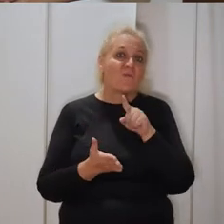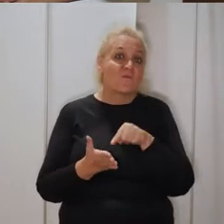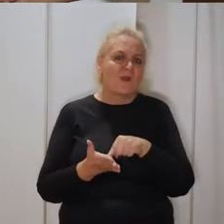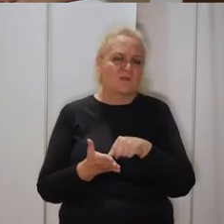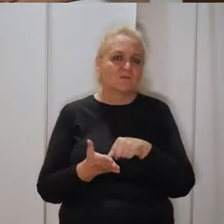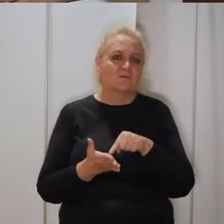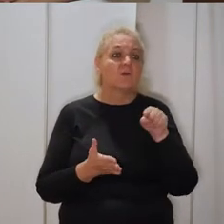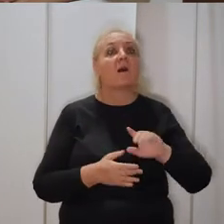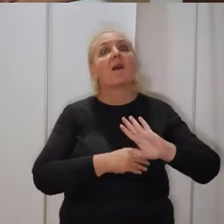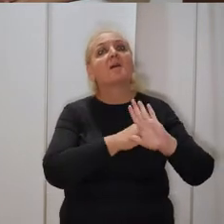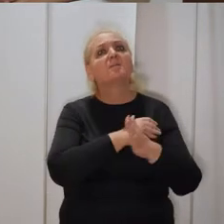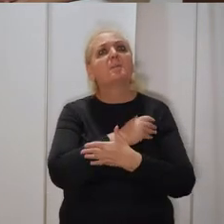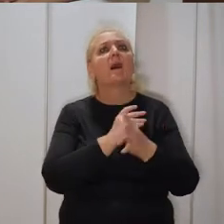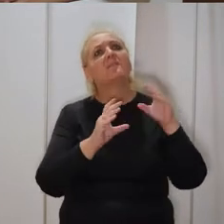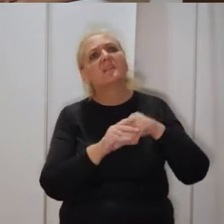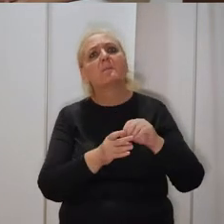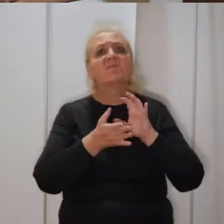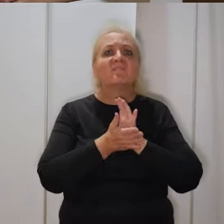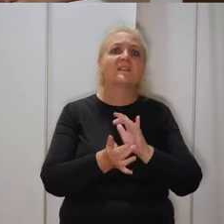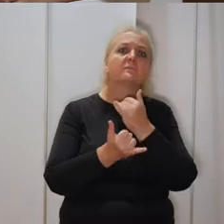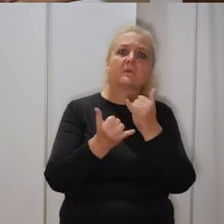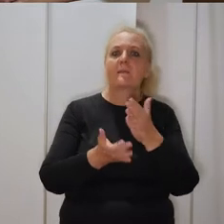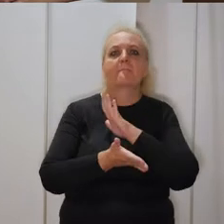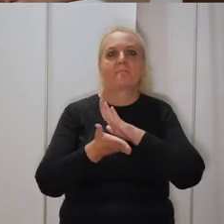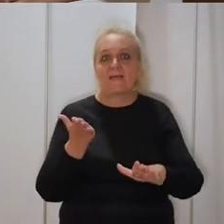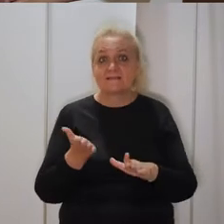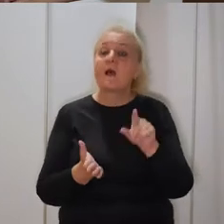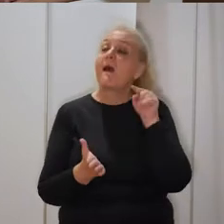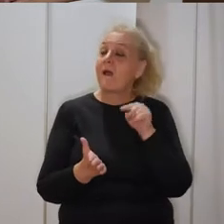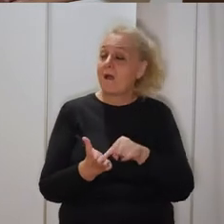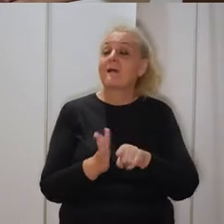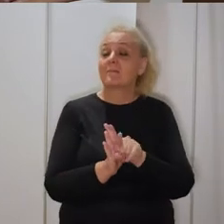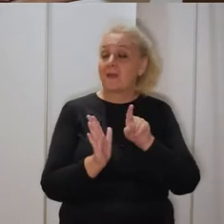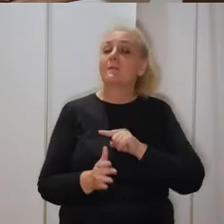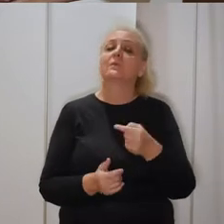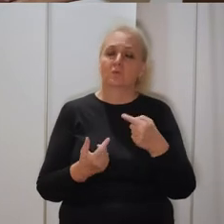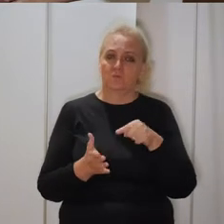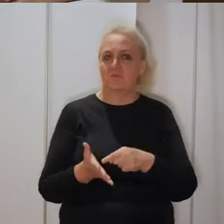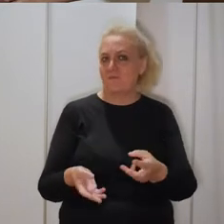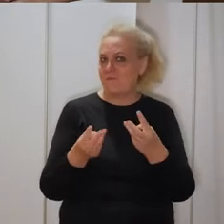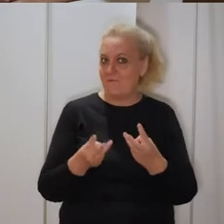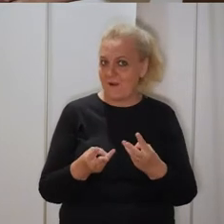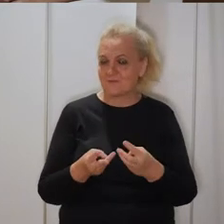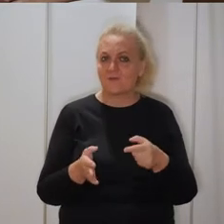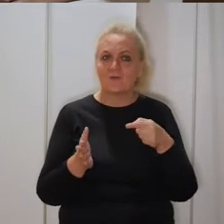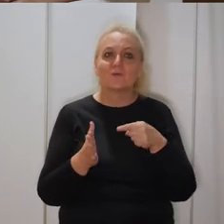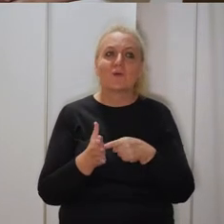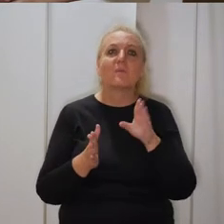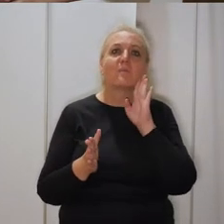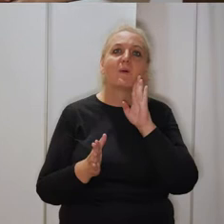jest podparte czymś. Ale akurat tak dla mnie to było istotne, tutaj kontakt